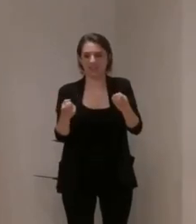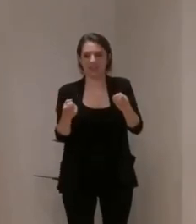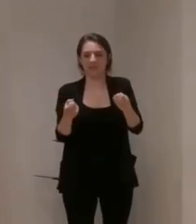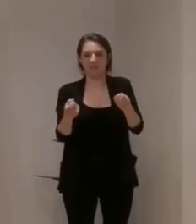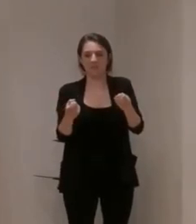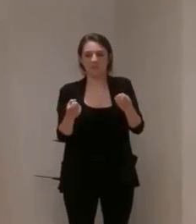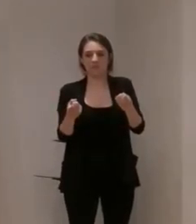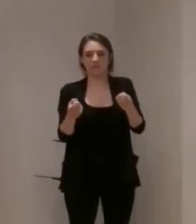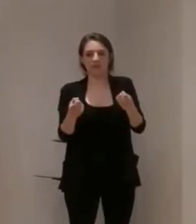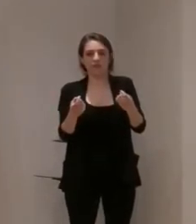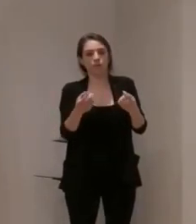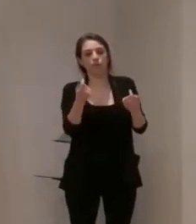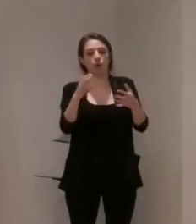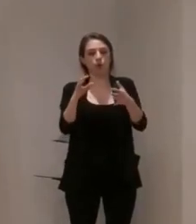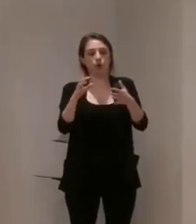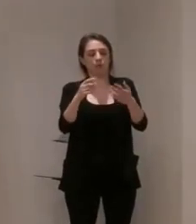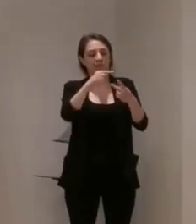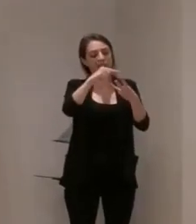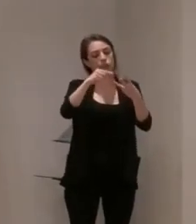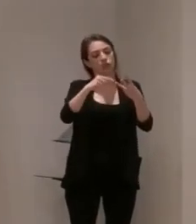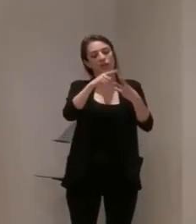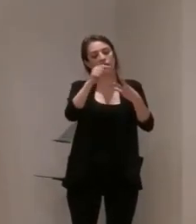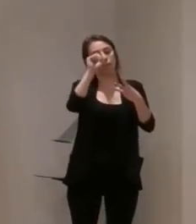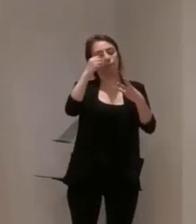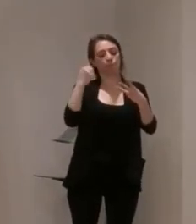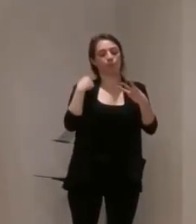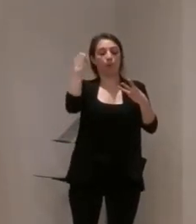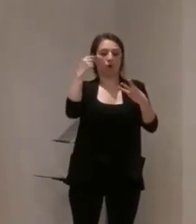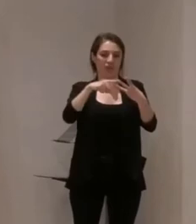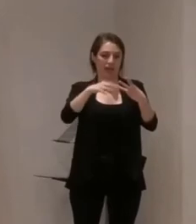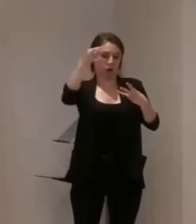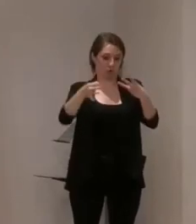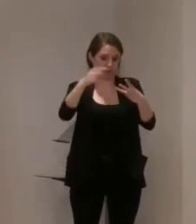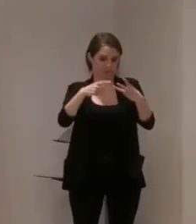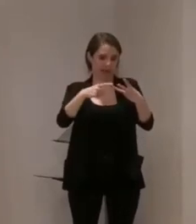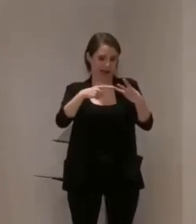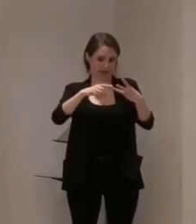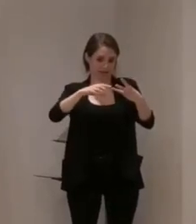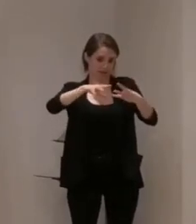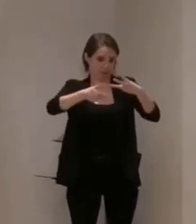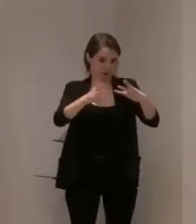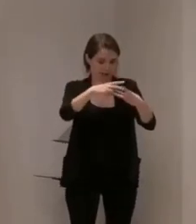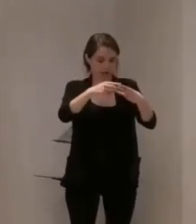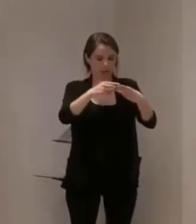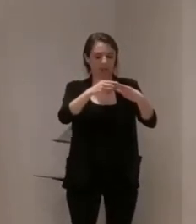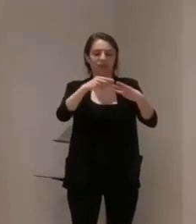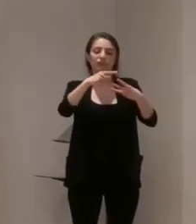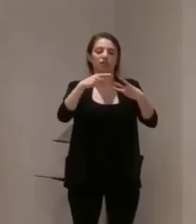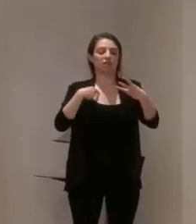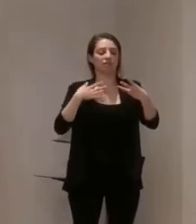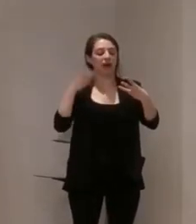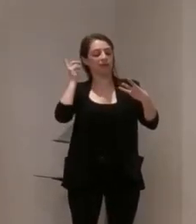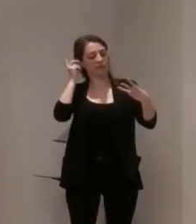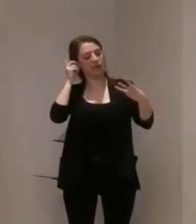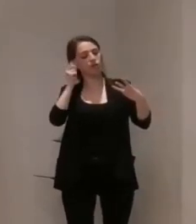l'altre. Que no són independents, que són territoris, per dir-ho així, compartits. En altres espais, el telèfon funciona,